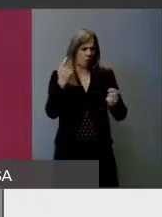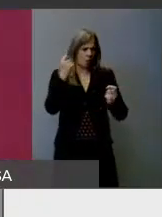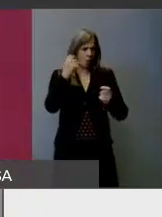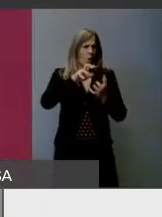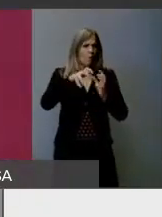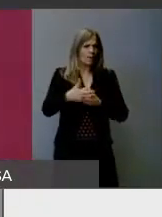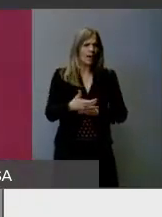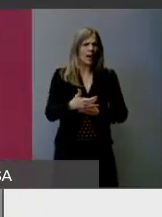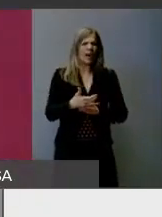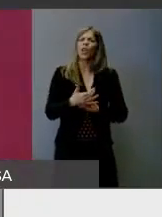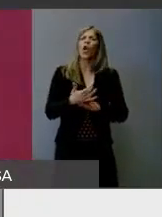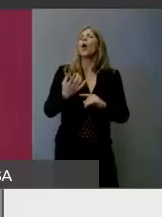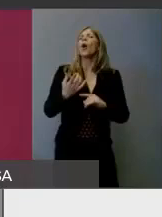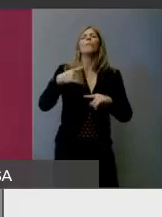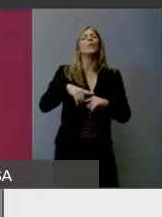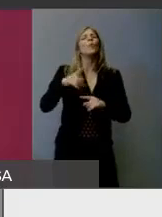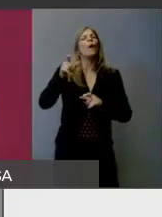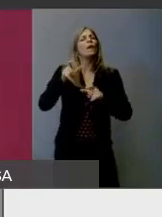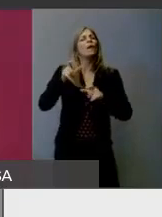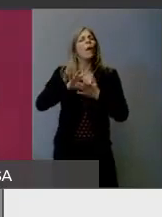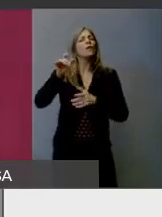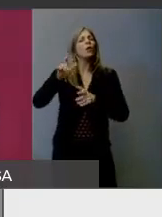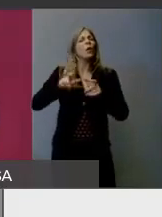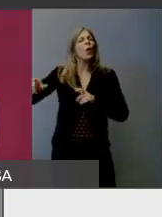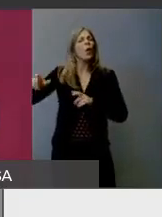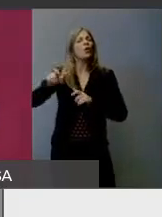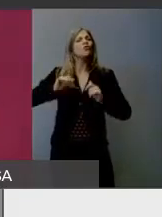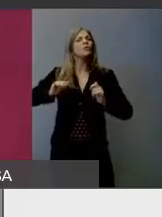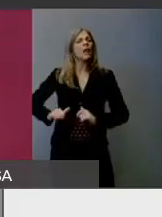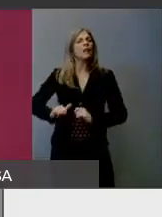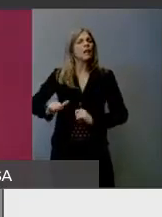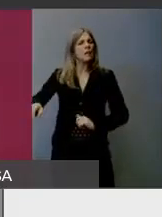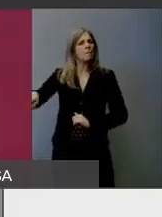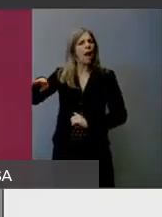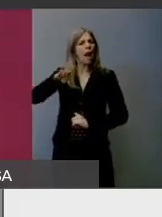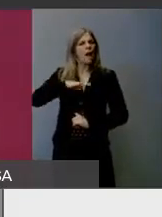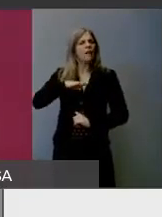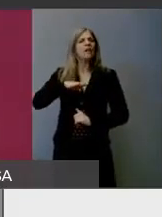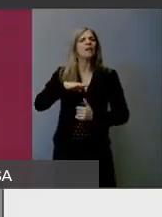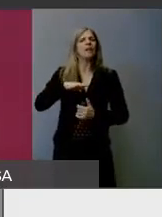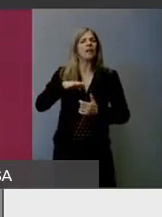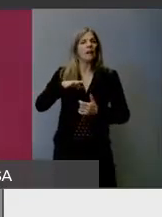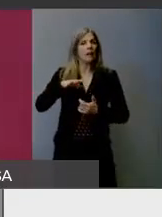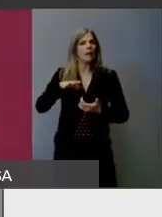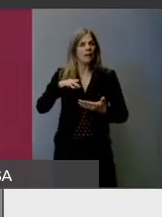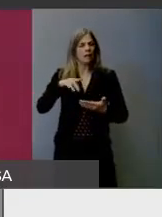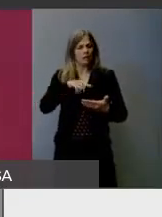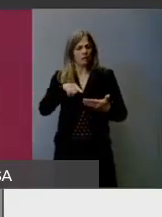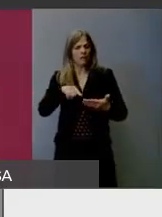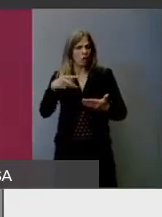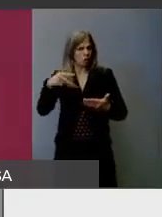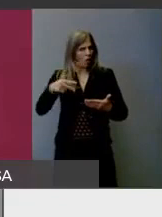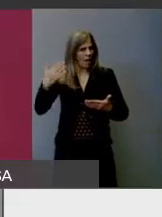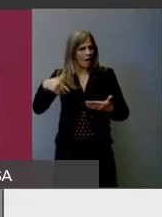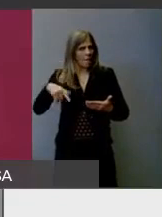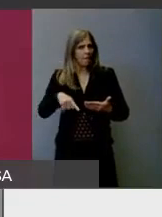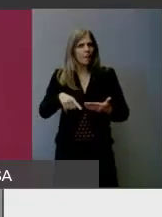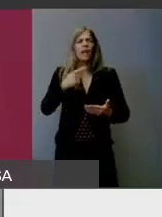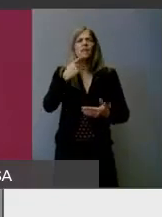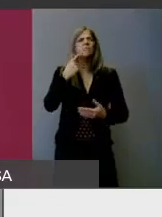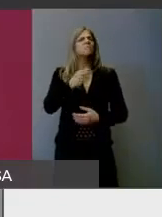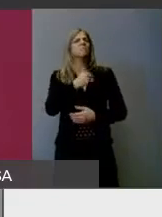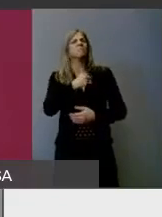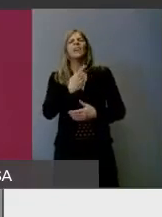le email i cittadini a metà novembre, chiedono in che cosa consiste la progettazione